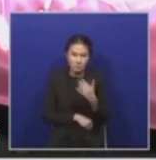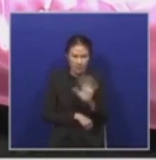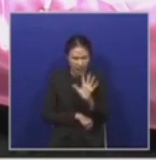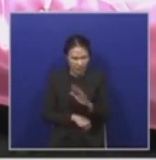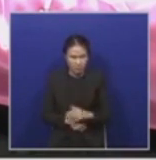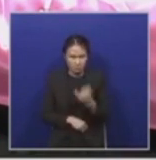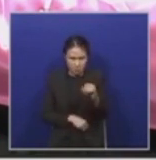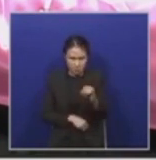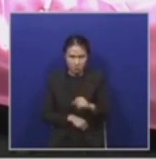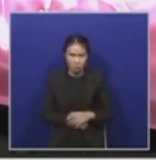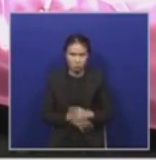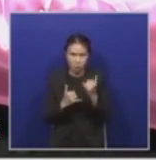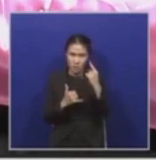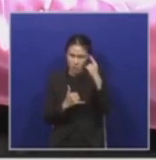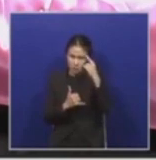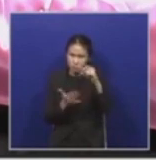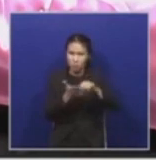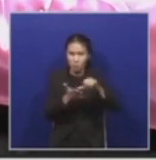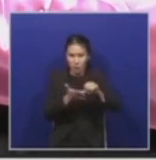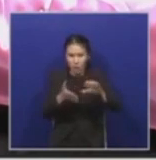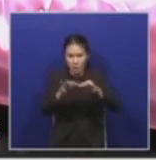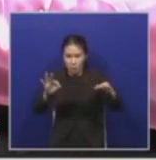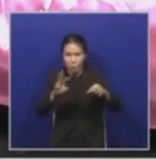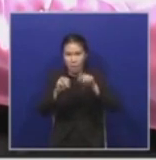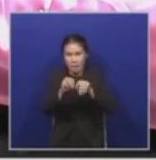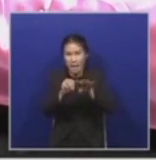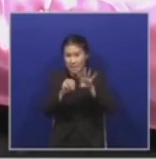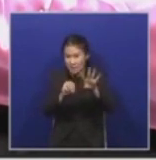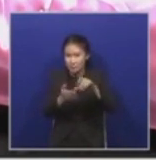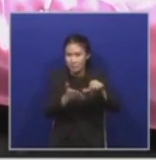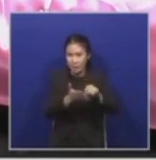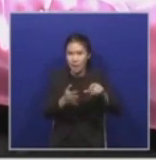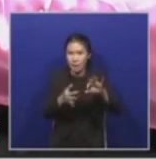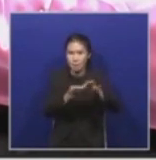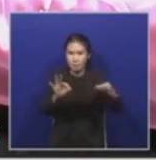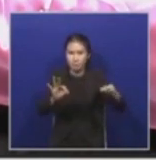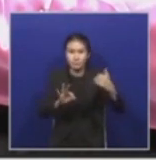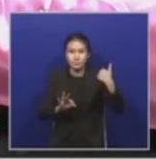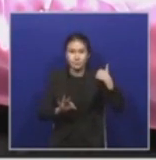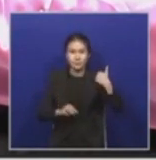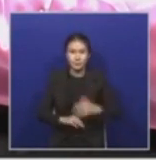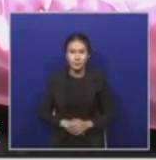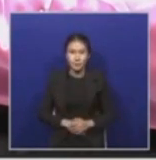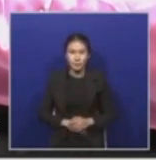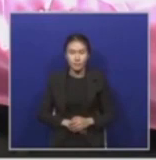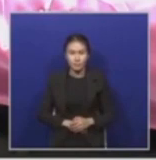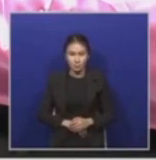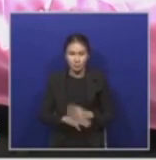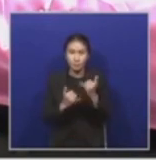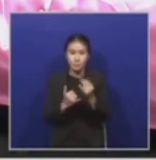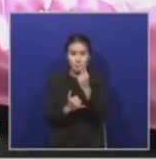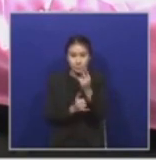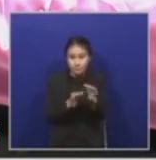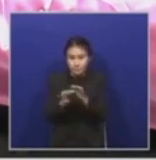ได้ครับผมจึงจำเป็นต้องแก้ไขมาตรานี้แล้วก็แปรยติแล้วก็สงวนคำแปลไว้ท่านประธานครับผมจะชี้ต่อไป